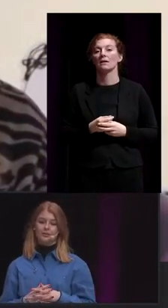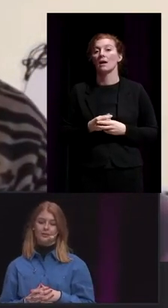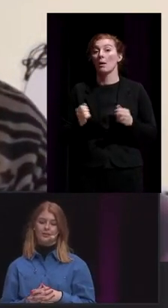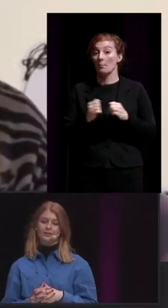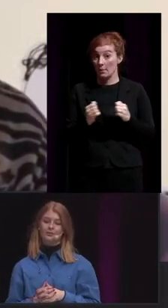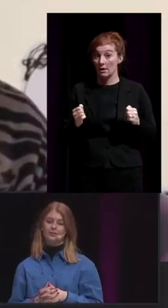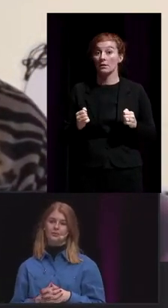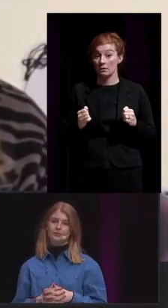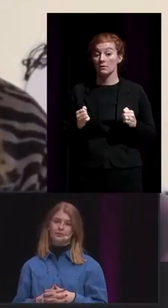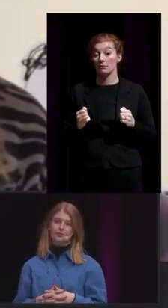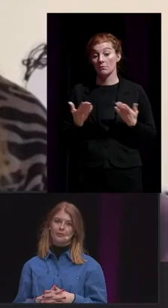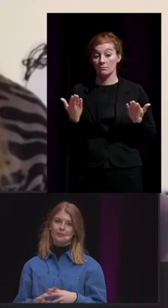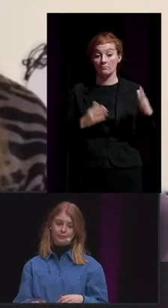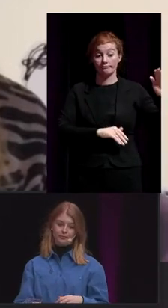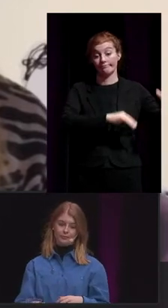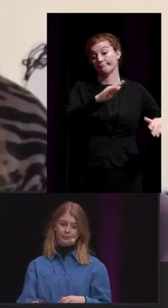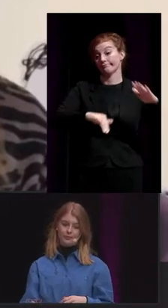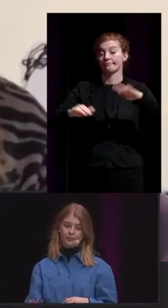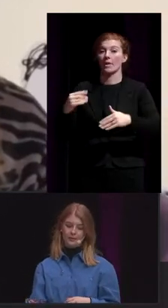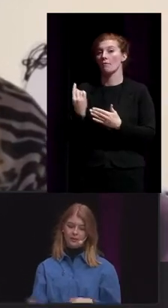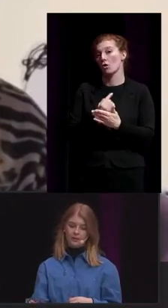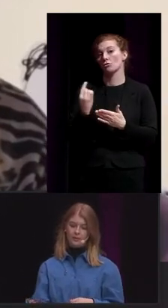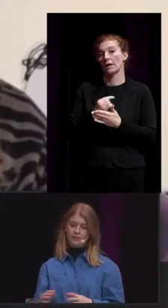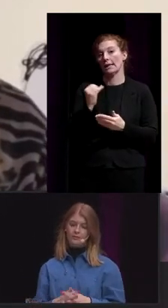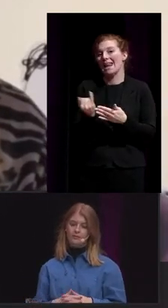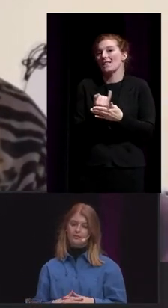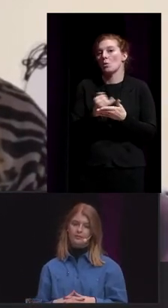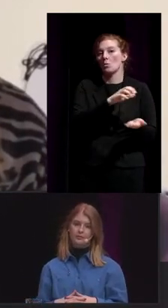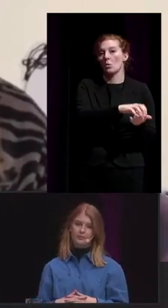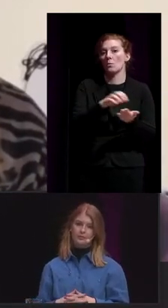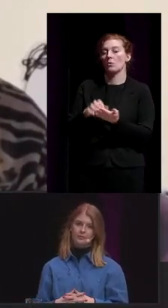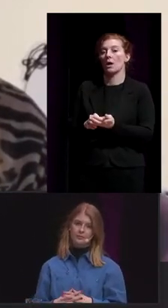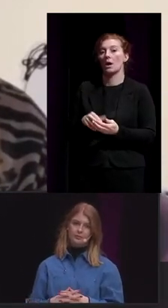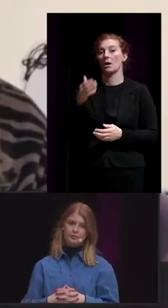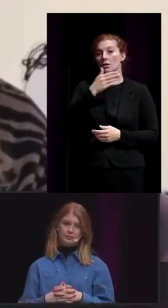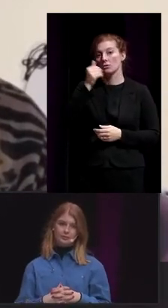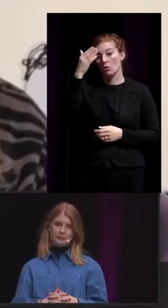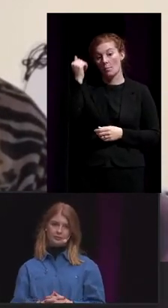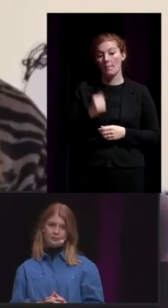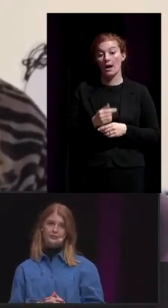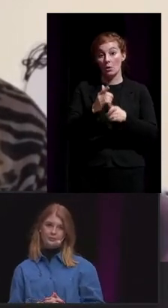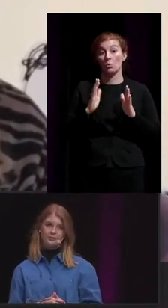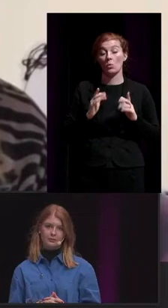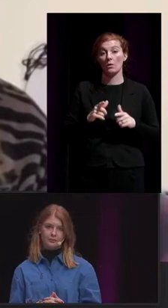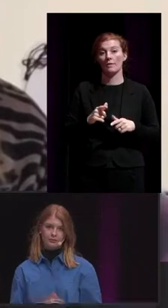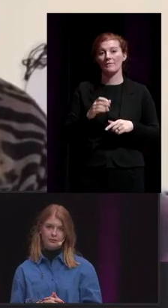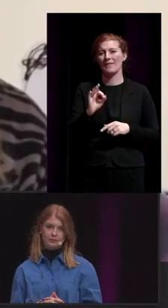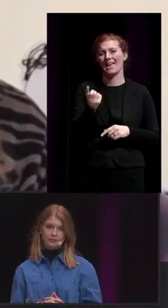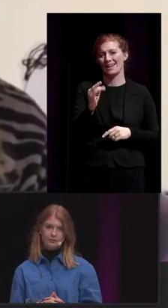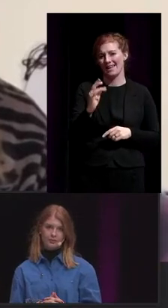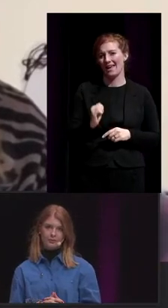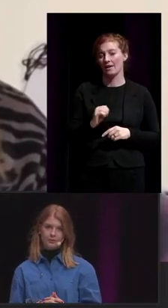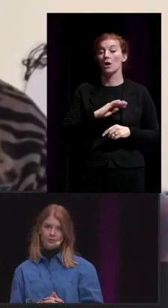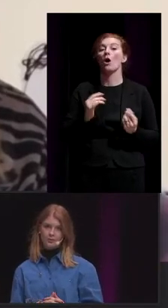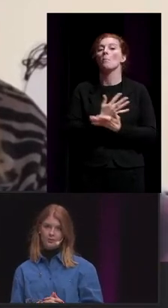Men det är ju olika vad man har för förutsättningar i kommunen, tänker jag. Sommarferier har väldigt många kommuner, vi har det också. Och använda de